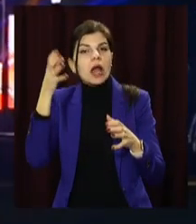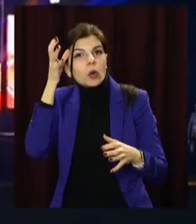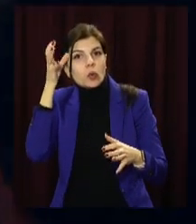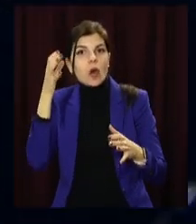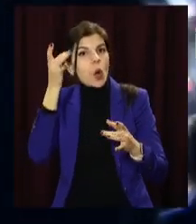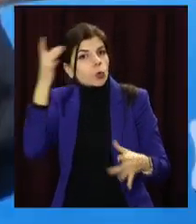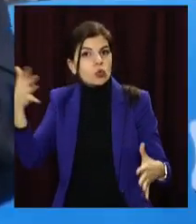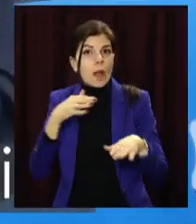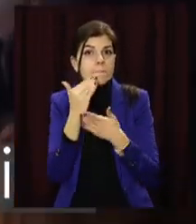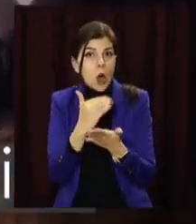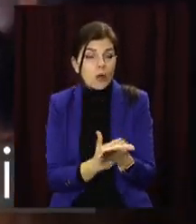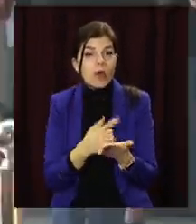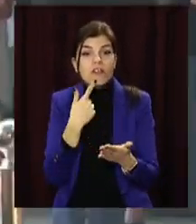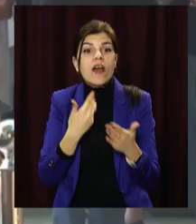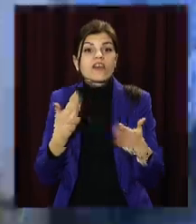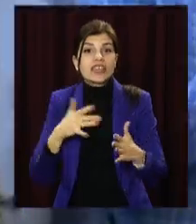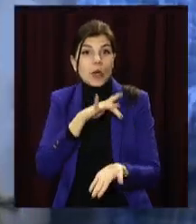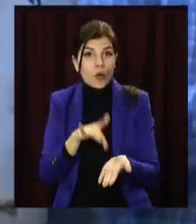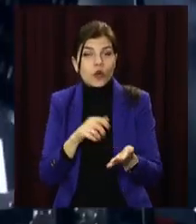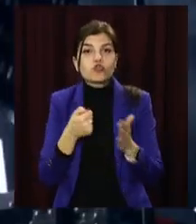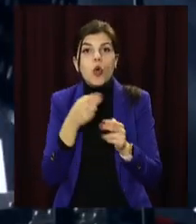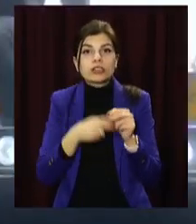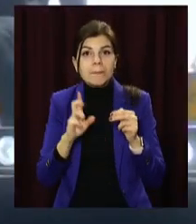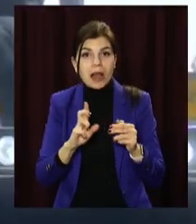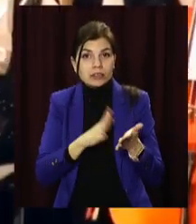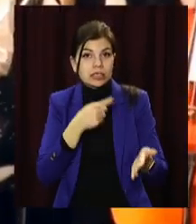програми. Подати заявку від міста мають до кінця березня.